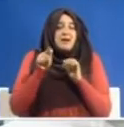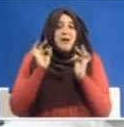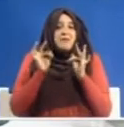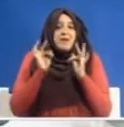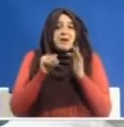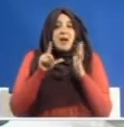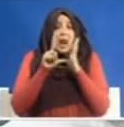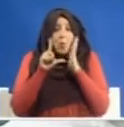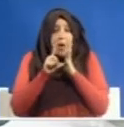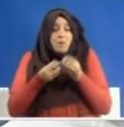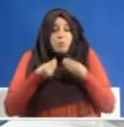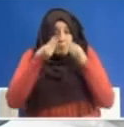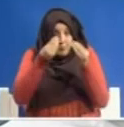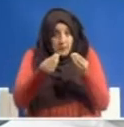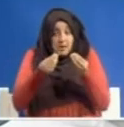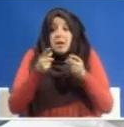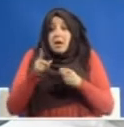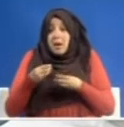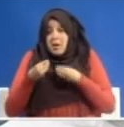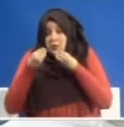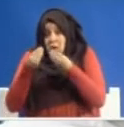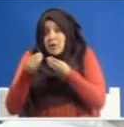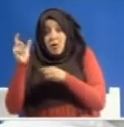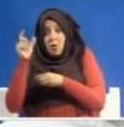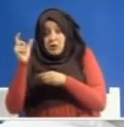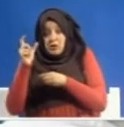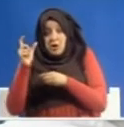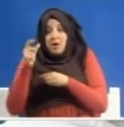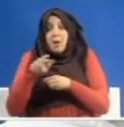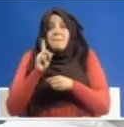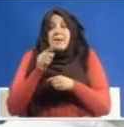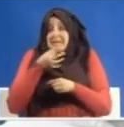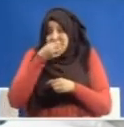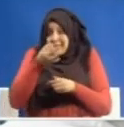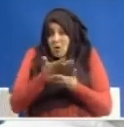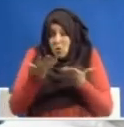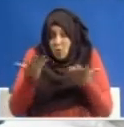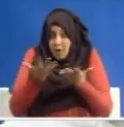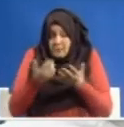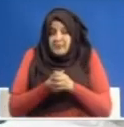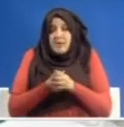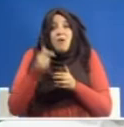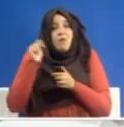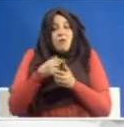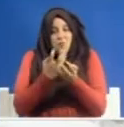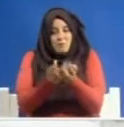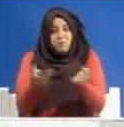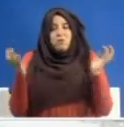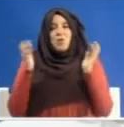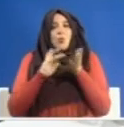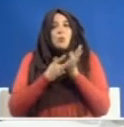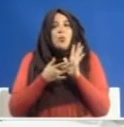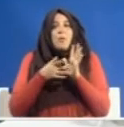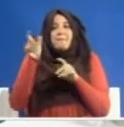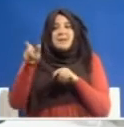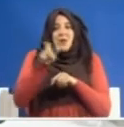الشرعية والأحكام الفقهية والأحكام القانونية، ولكن ديروها كل هذا بتحفظ. لابد أن نستمع لجميع الأطراف باش